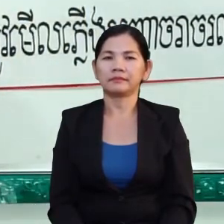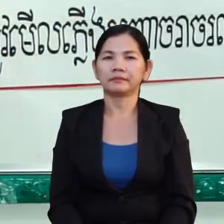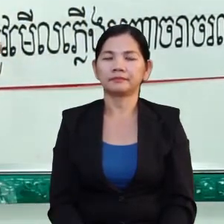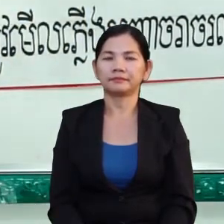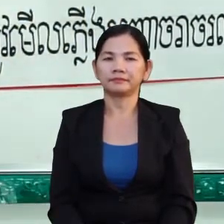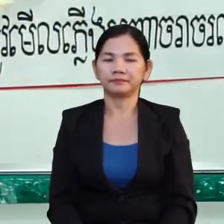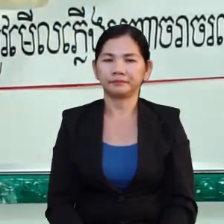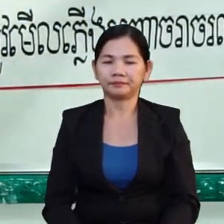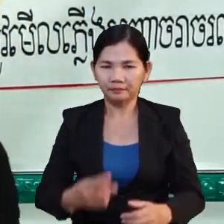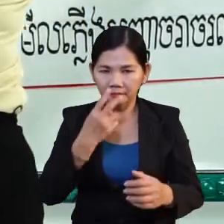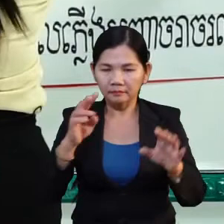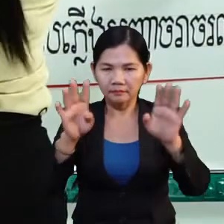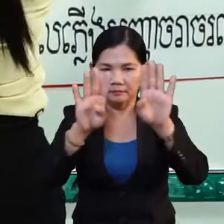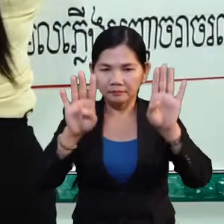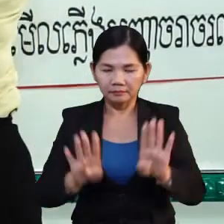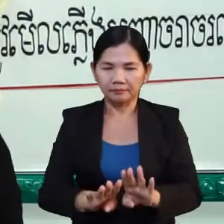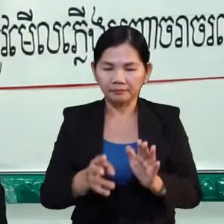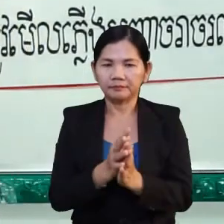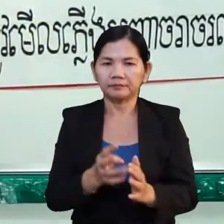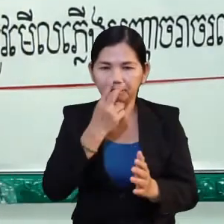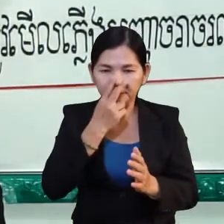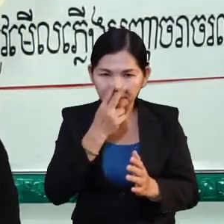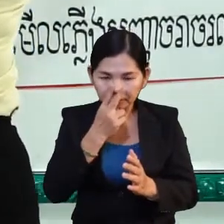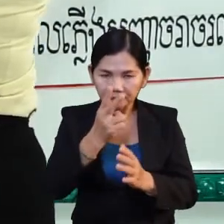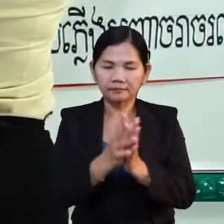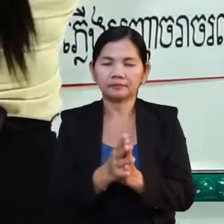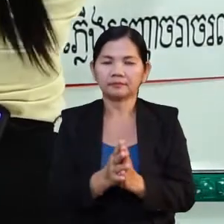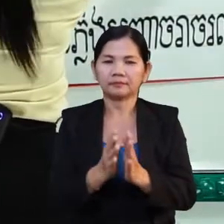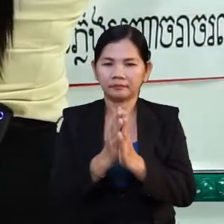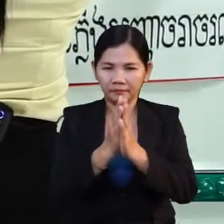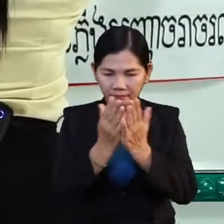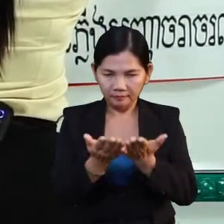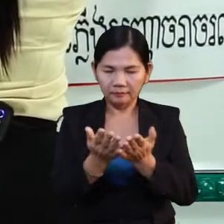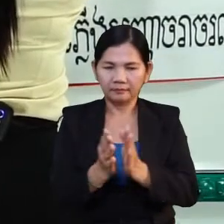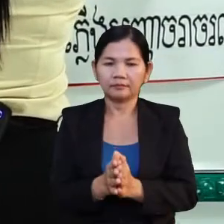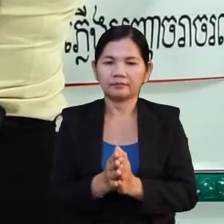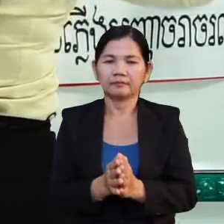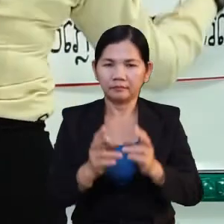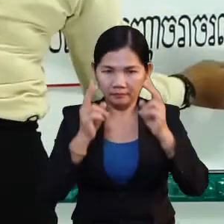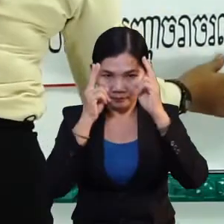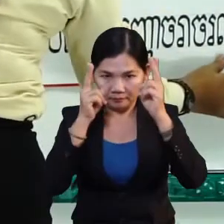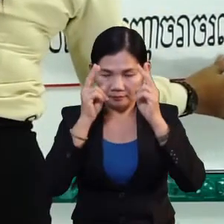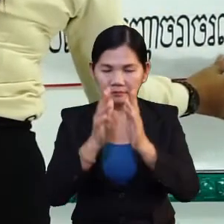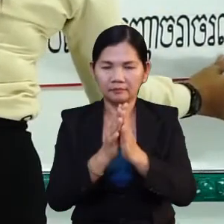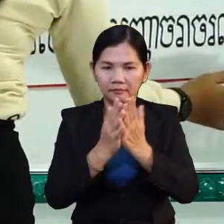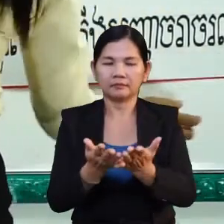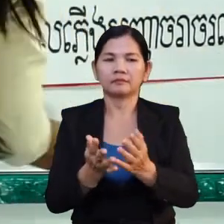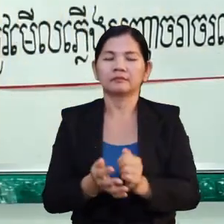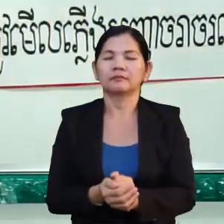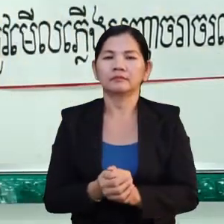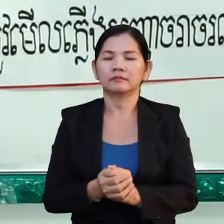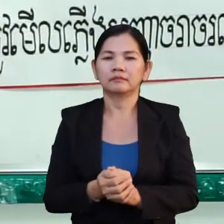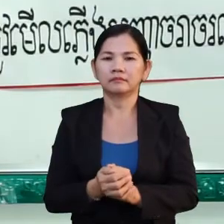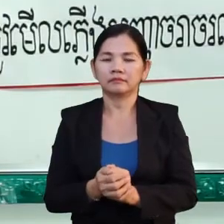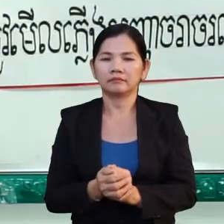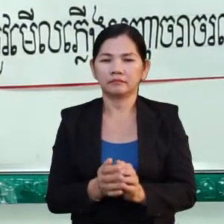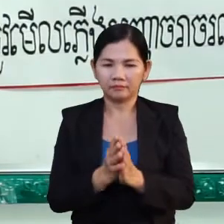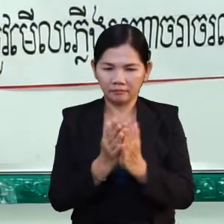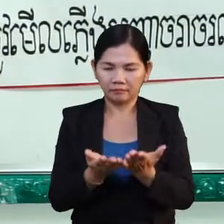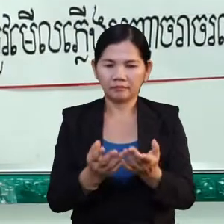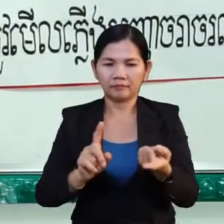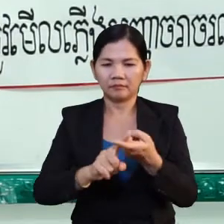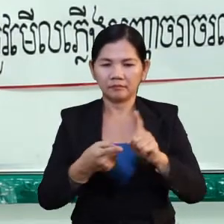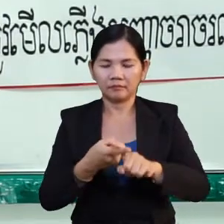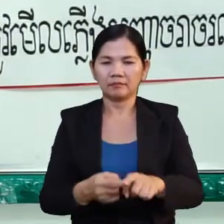ចាឥឡូវកូនមើលមកក្តារខៀនហើយកូនកូនមានសិភៅសិក្សាគោលគ្រប់គ្នាកូនមើលសិភៅសិក្សាគោលរបស់កូននៅទំ